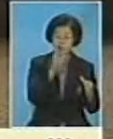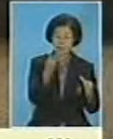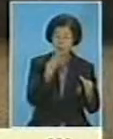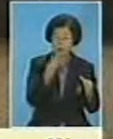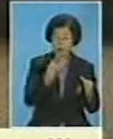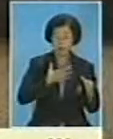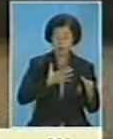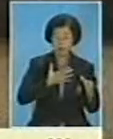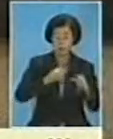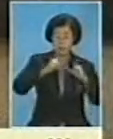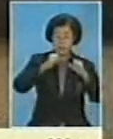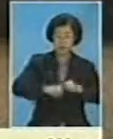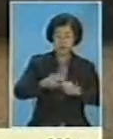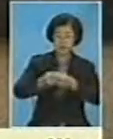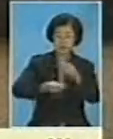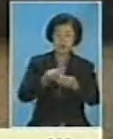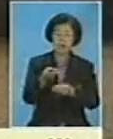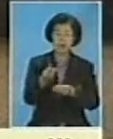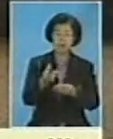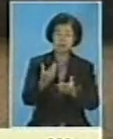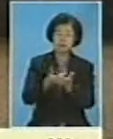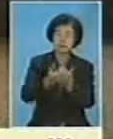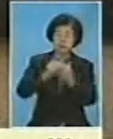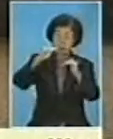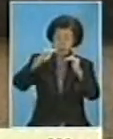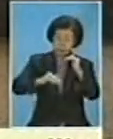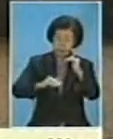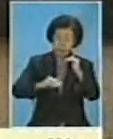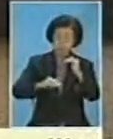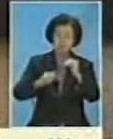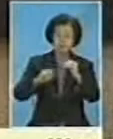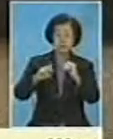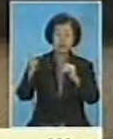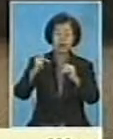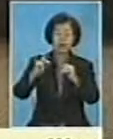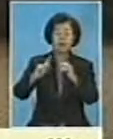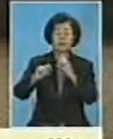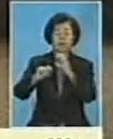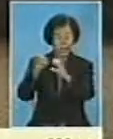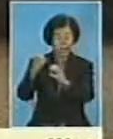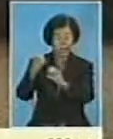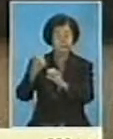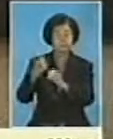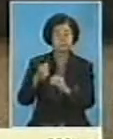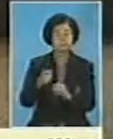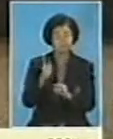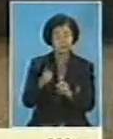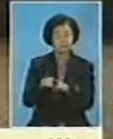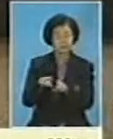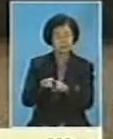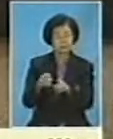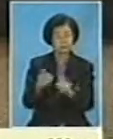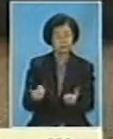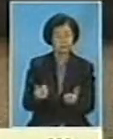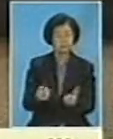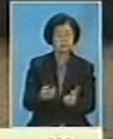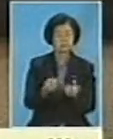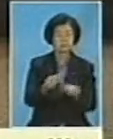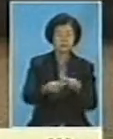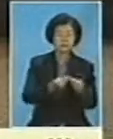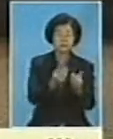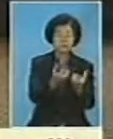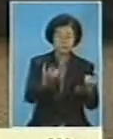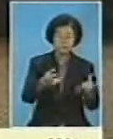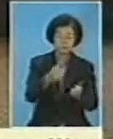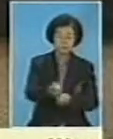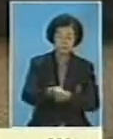ายข้าวในราคาที่ต่ำกว่าท้องตลาดเมื่อเป็นเช่นนี้แล้วการขายสินค้าเกษตรแบบ G2G